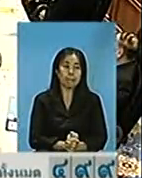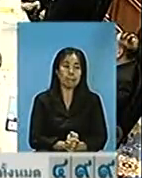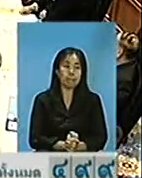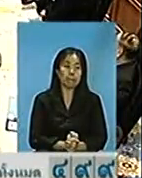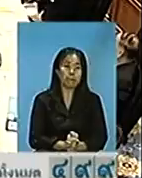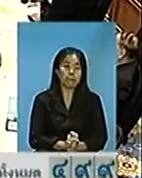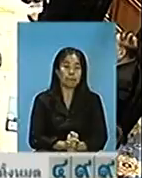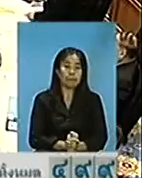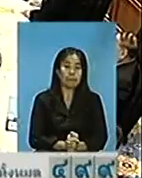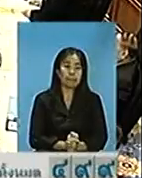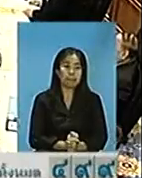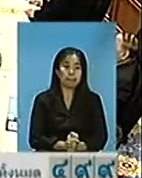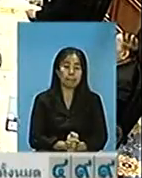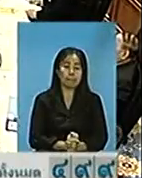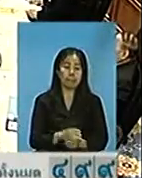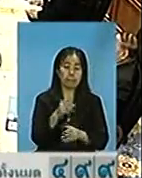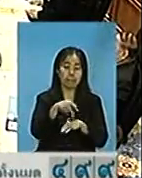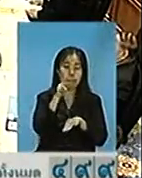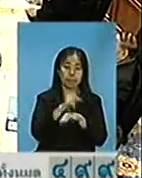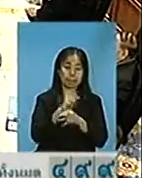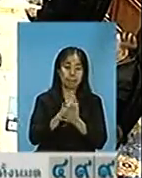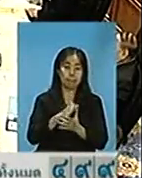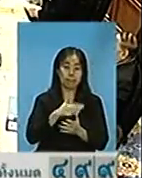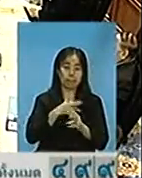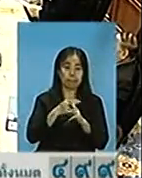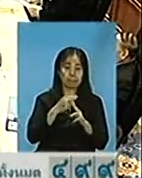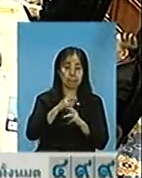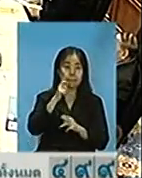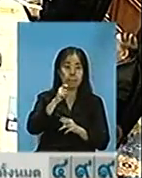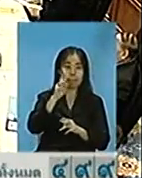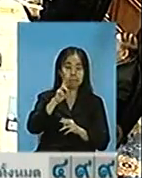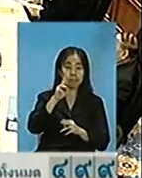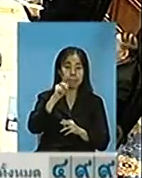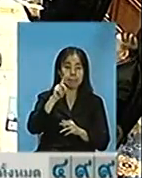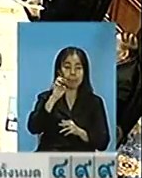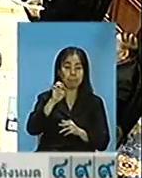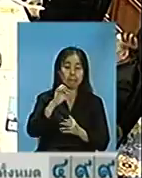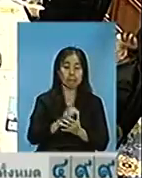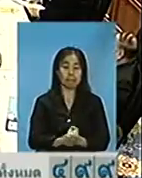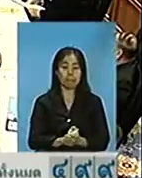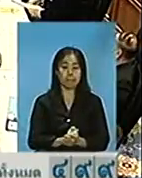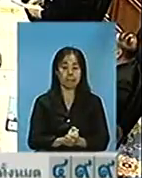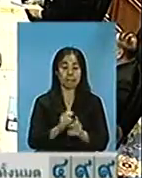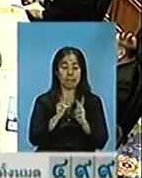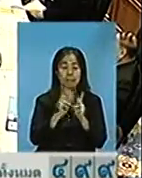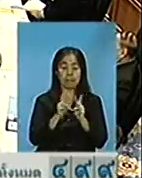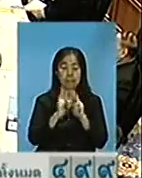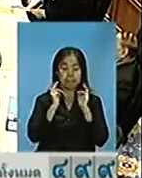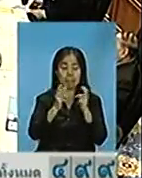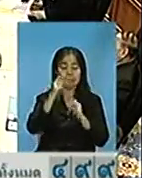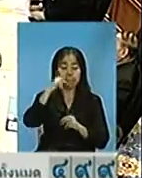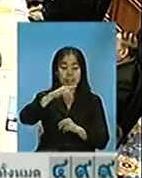กราบกราบเรียนท่านประธานที่เคารพดิฉันนางสาวอรุณีชำนาญยาในฐานะกรรมธิการนะคะขออนุญาตต